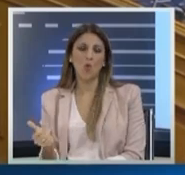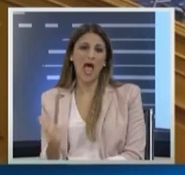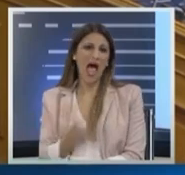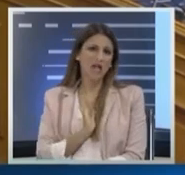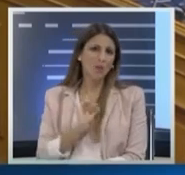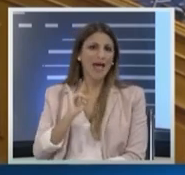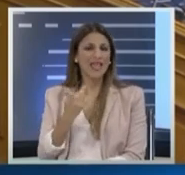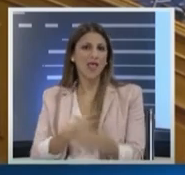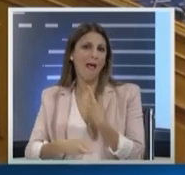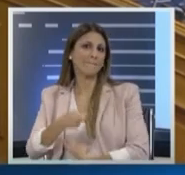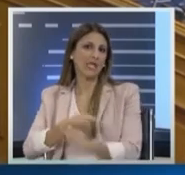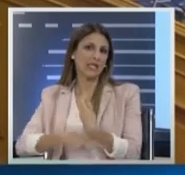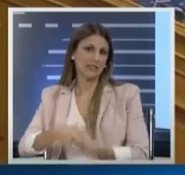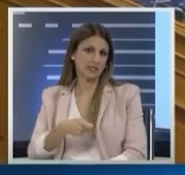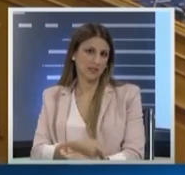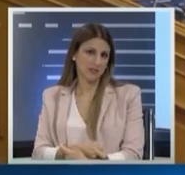Και